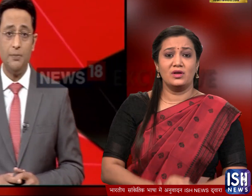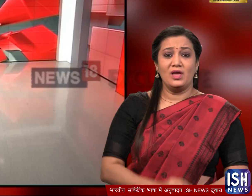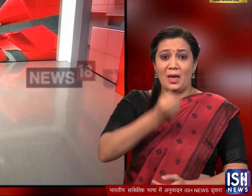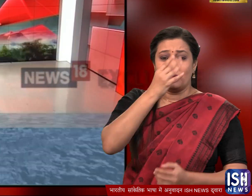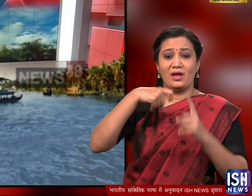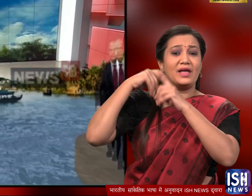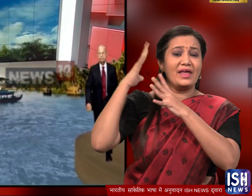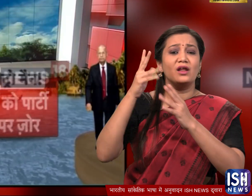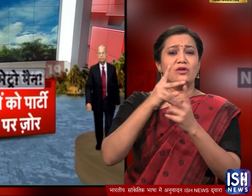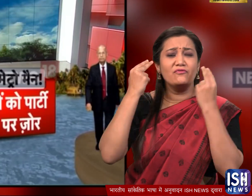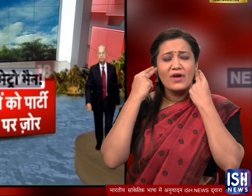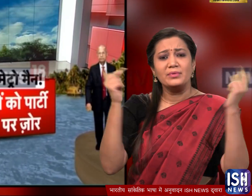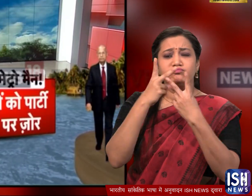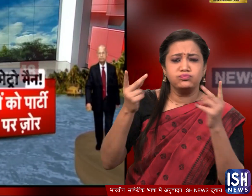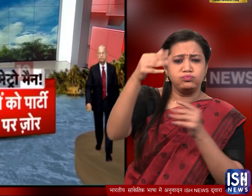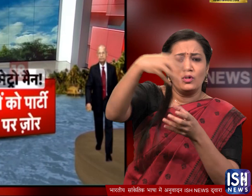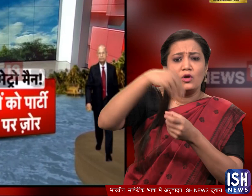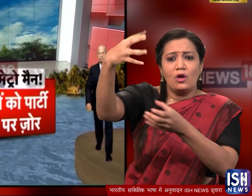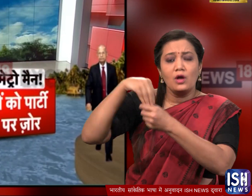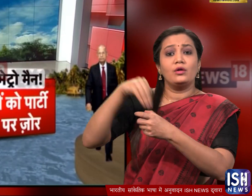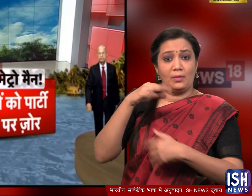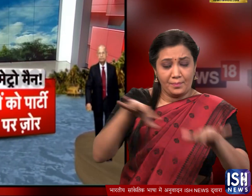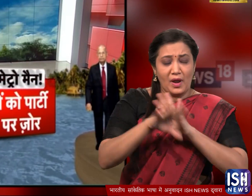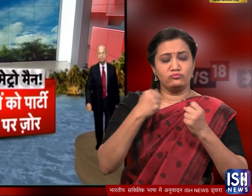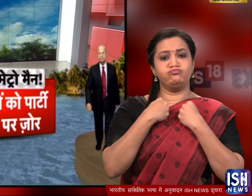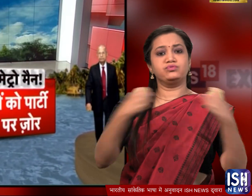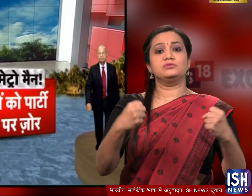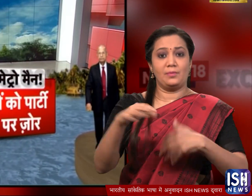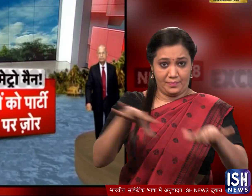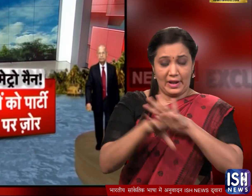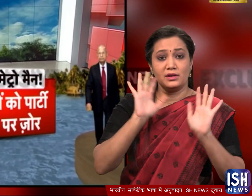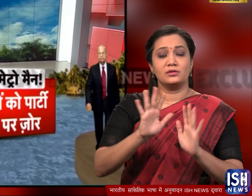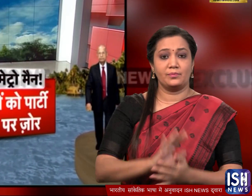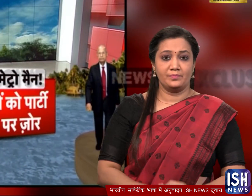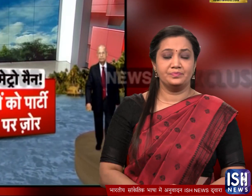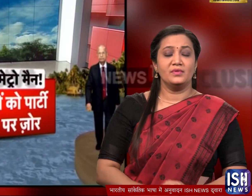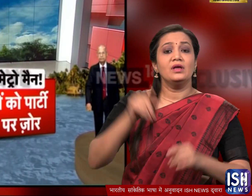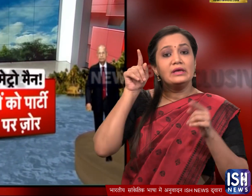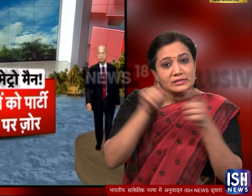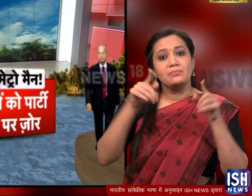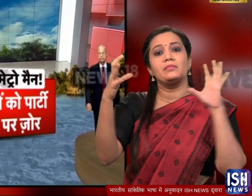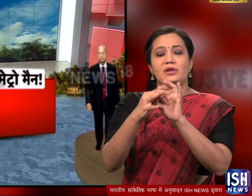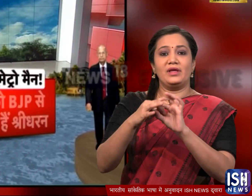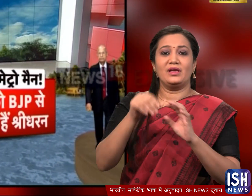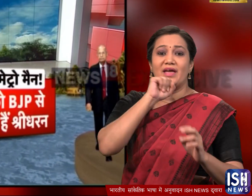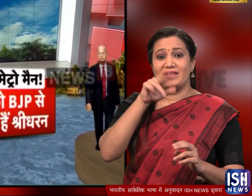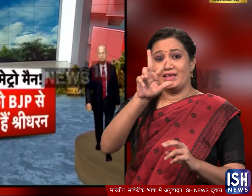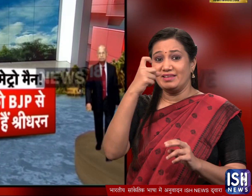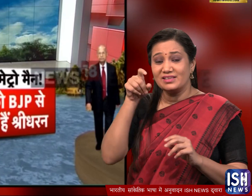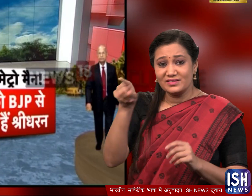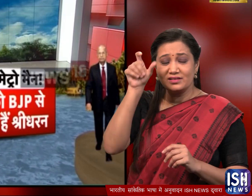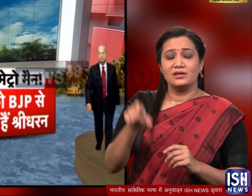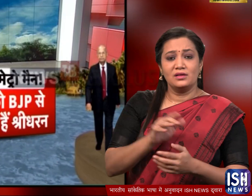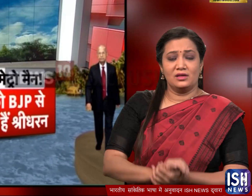रिपोर्ट है कि बीजेपी केरल में नामी गिरामी चेहरों को पार्टी से जोड़कर संगठन को मजबूत करने के अभियान में जुटी है, जिसके तहत ही 89 साल